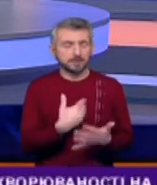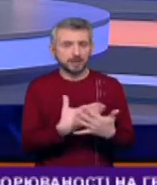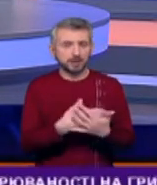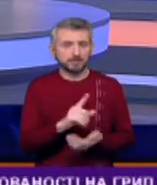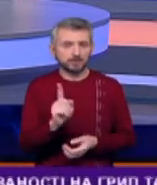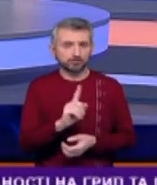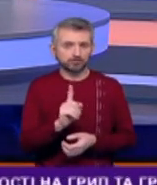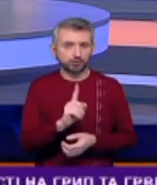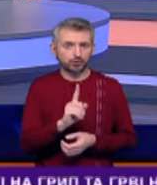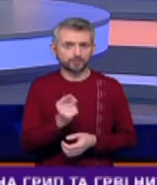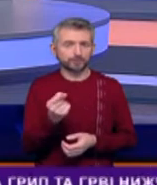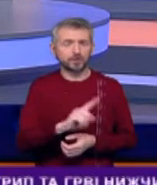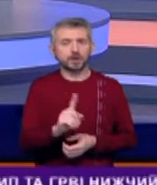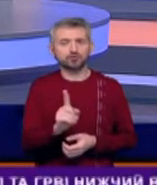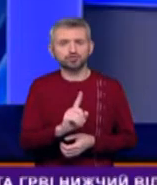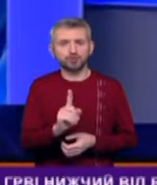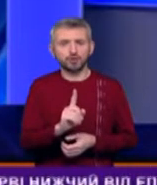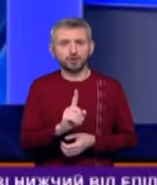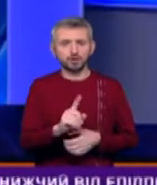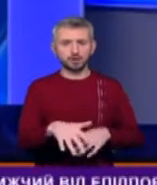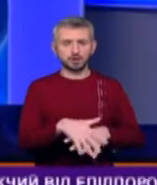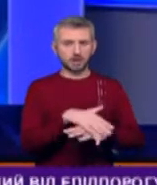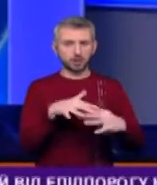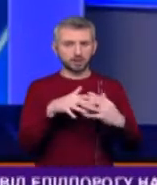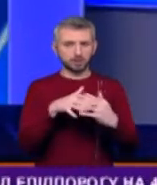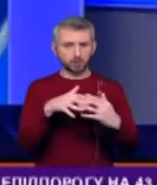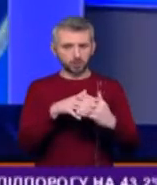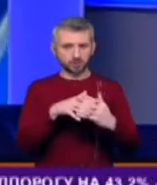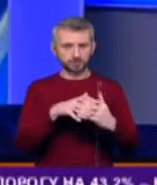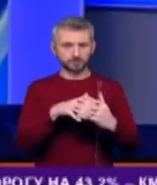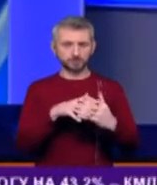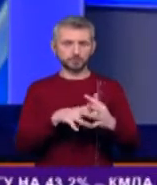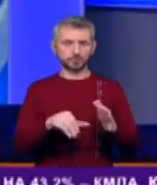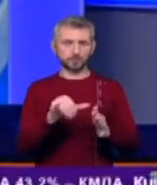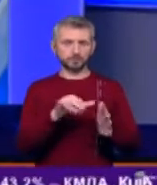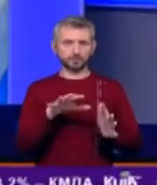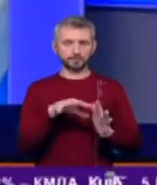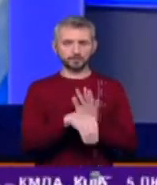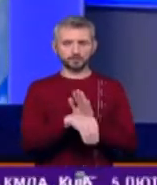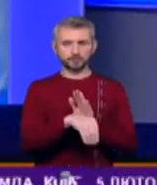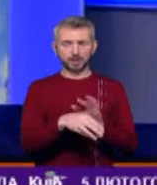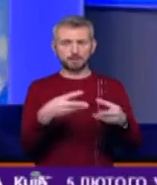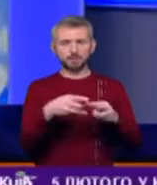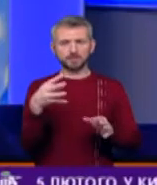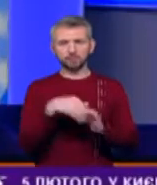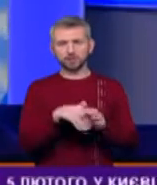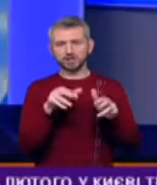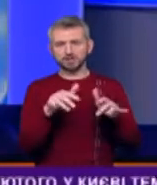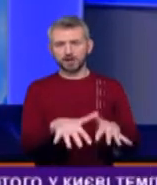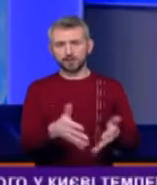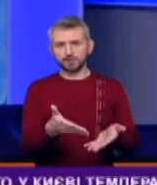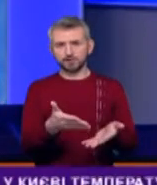що якраз те, що Народний фронт, до якого фактично належить міністр внутрішніх